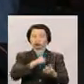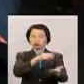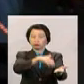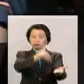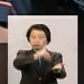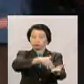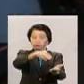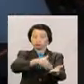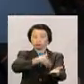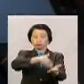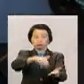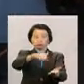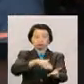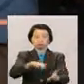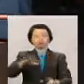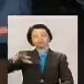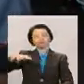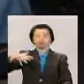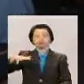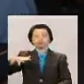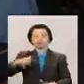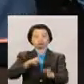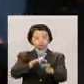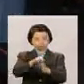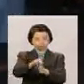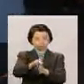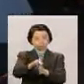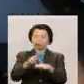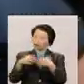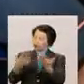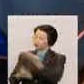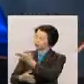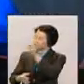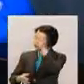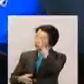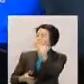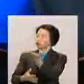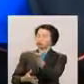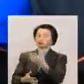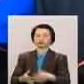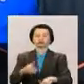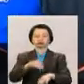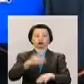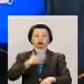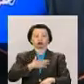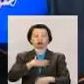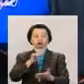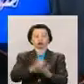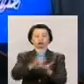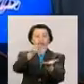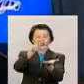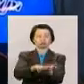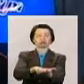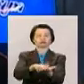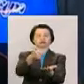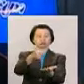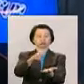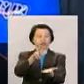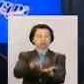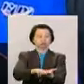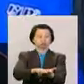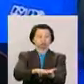yang agak profesional juga. Jadi macam mana konsep itu? Pada saya itu satu pengiktirafan